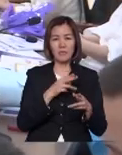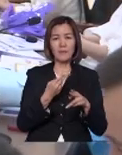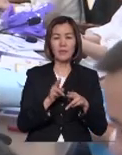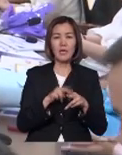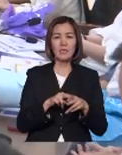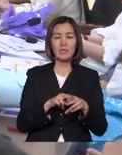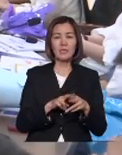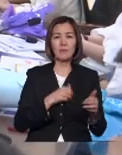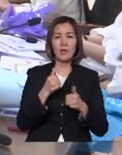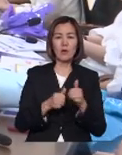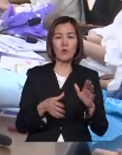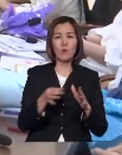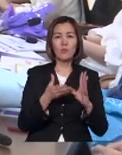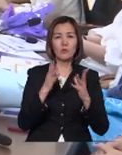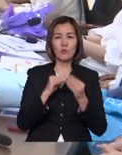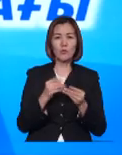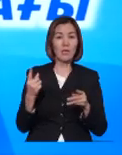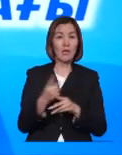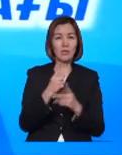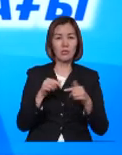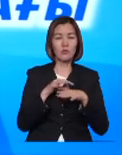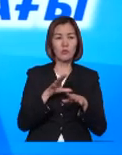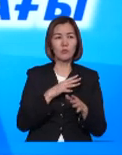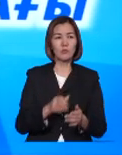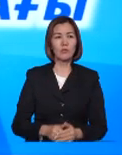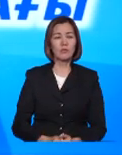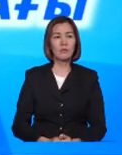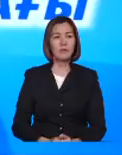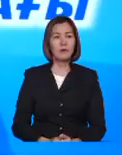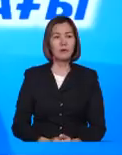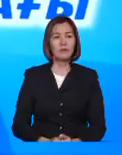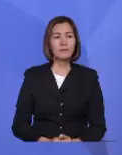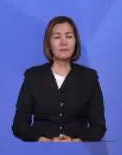табысталды. Айта кетейік, байқау облыс көлемінде алғаш рет ұйымдастырылып отыр.